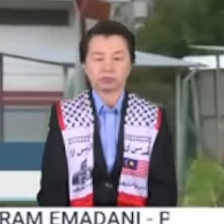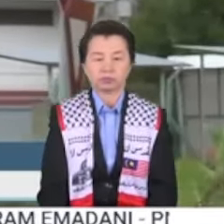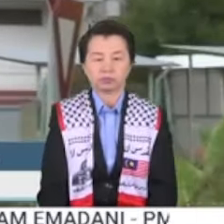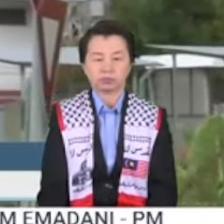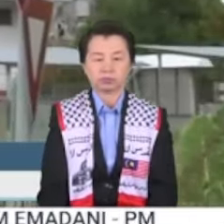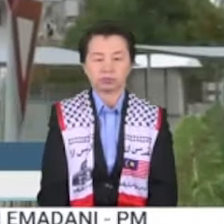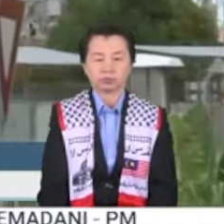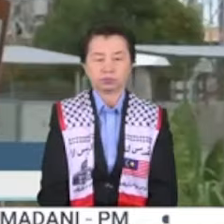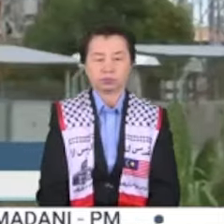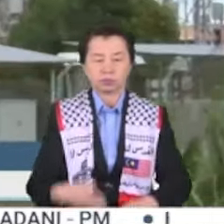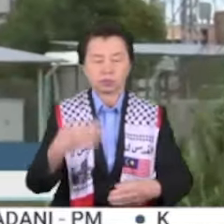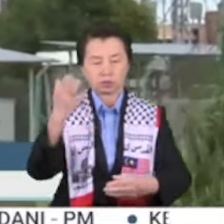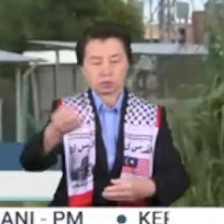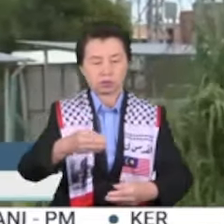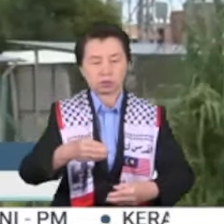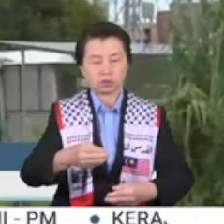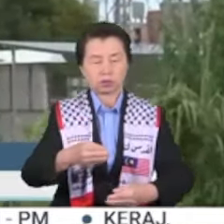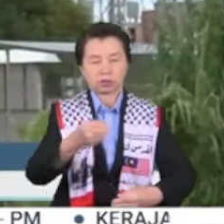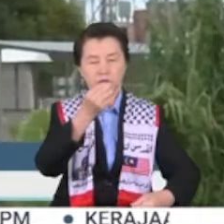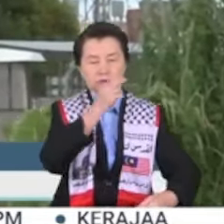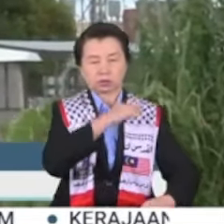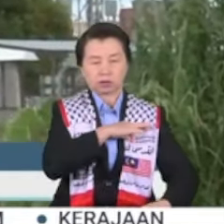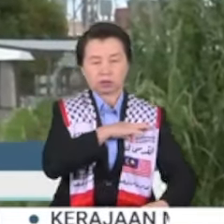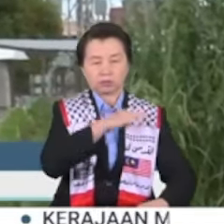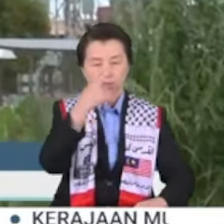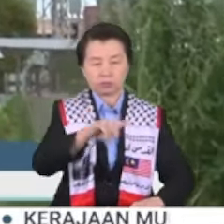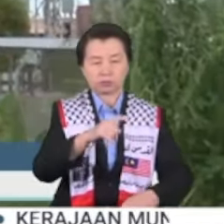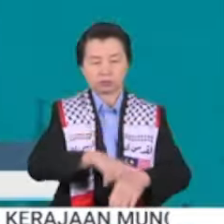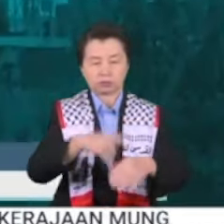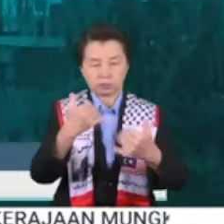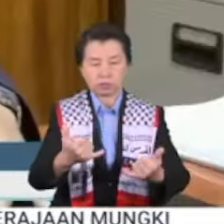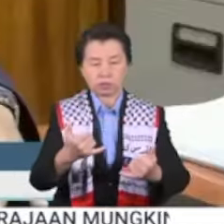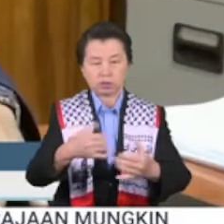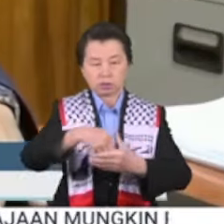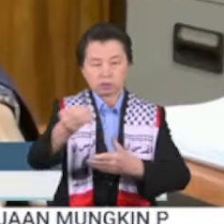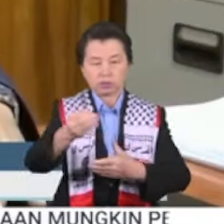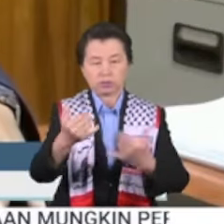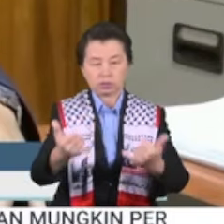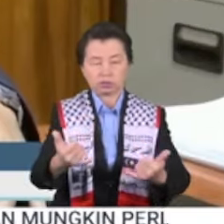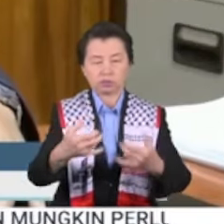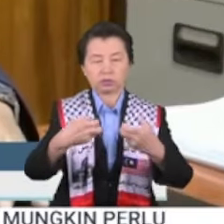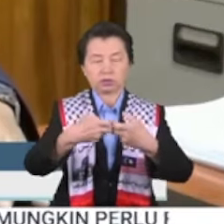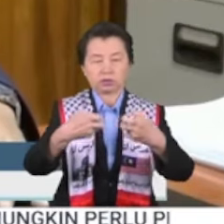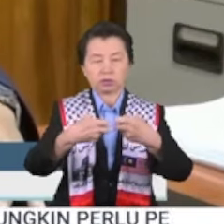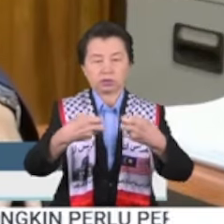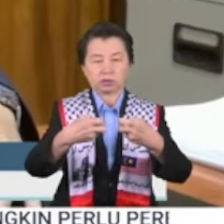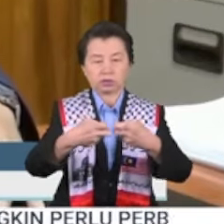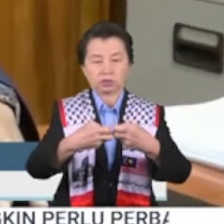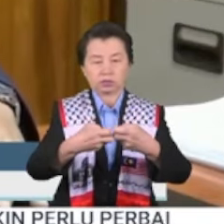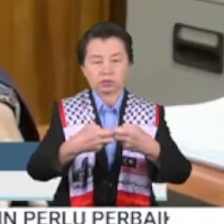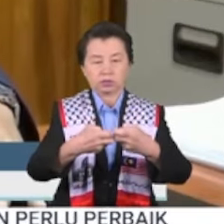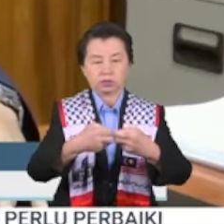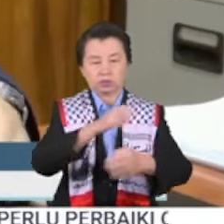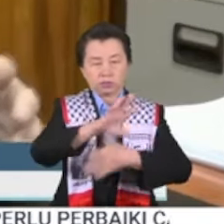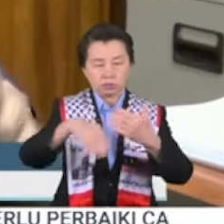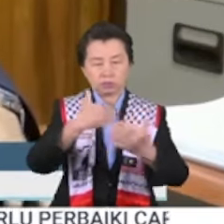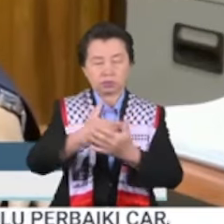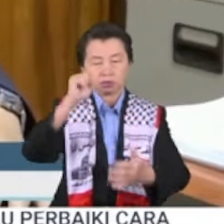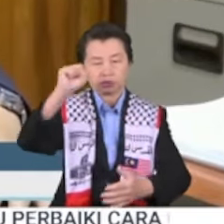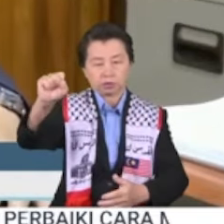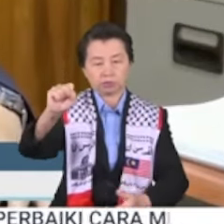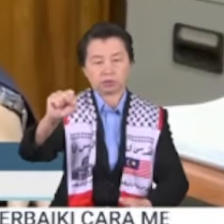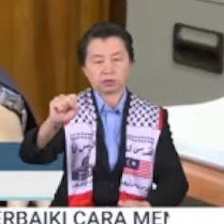Akan memberi nilai tambah kepada output masa kini, pengeluaran semasa elektrik keseluruhan Sabah